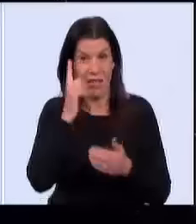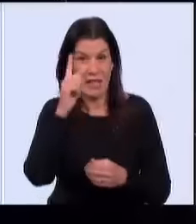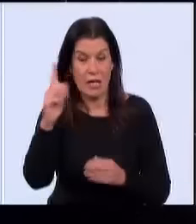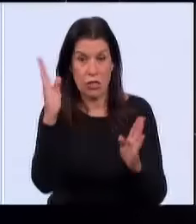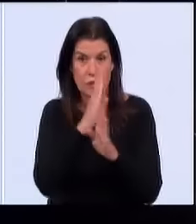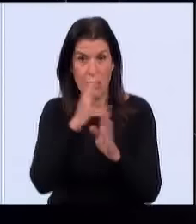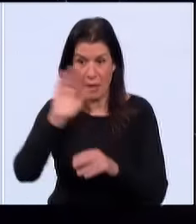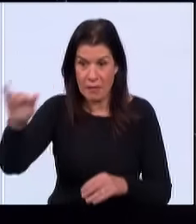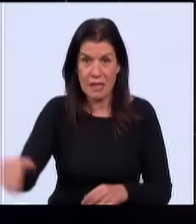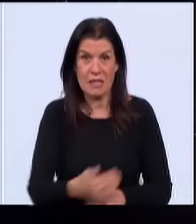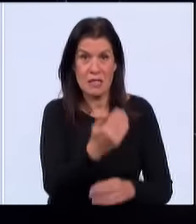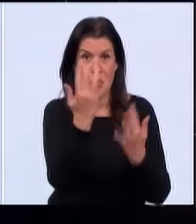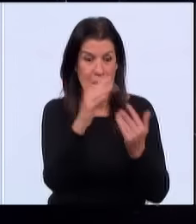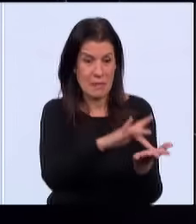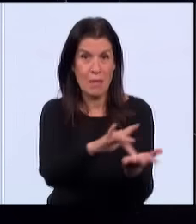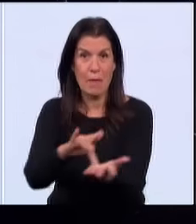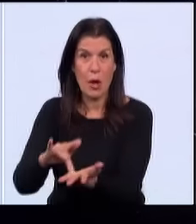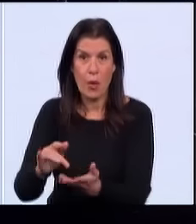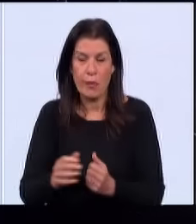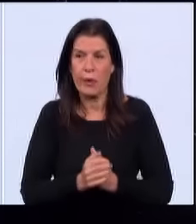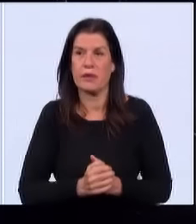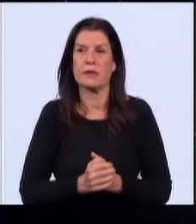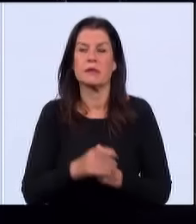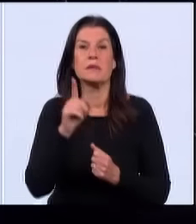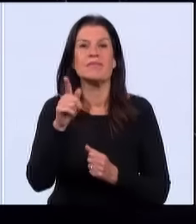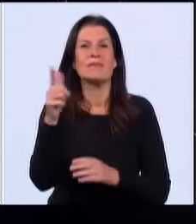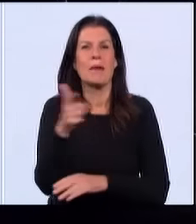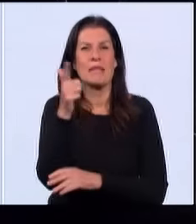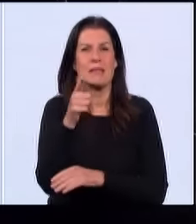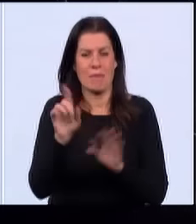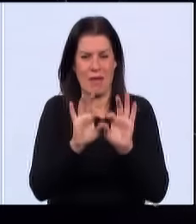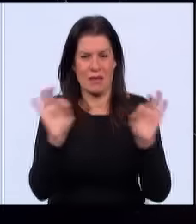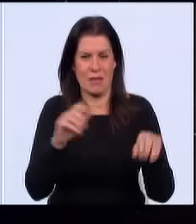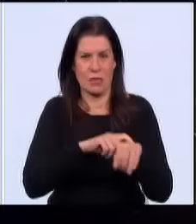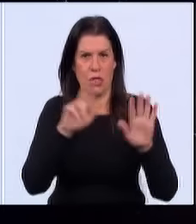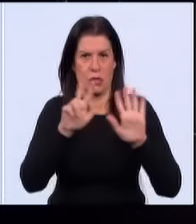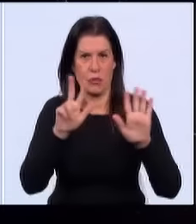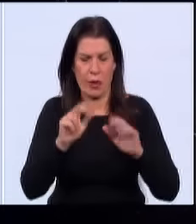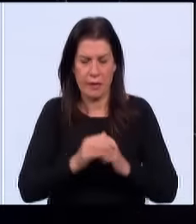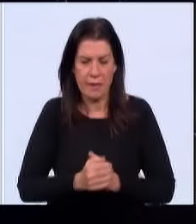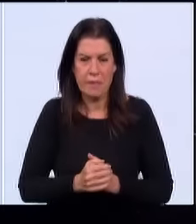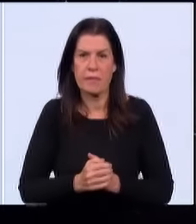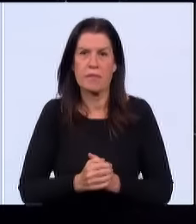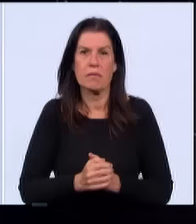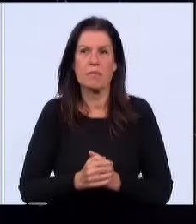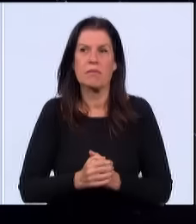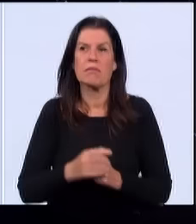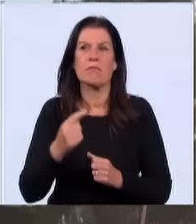נקודות. שם בעצם מצלמת הרכב התחילה לצלם, בשעה 8:00, אתה עומד בתוך הפקק. ואז מתחיל לעצור יאי